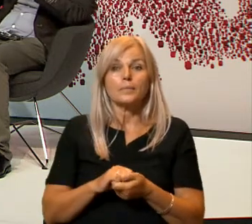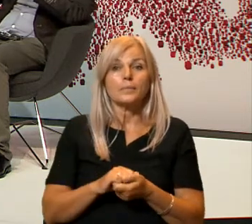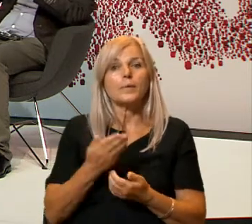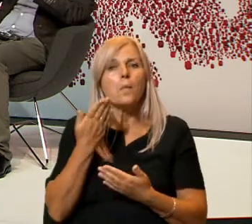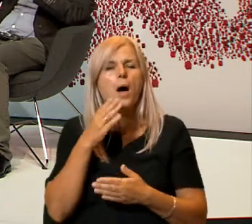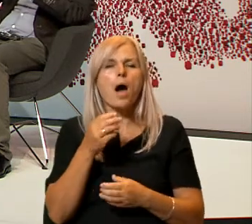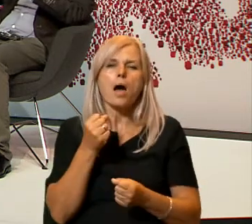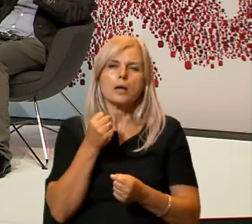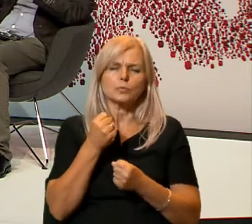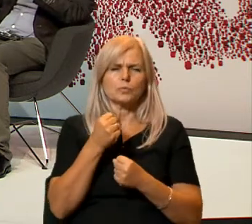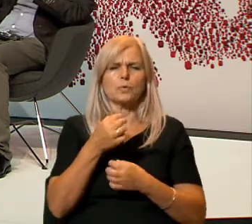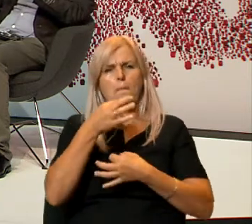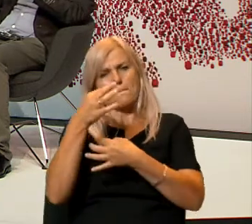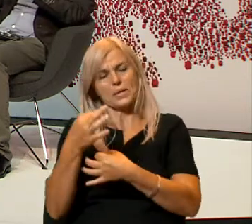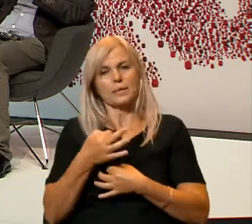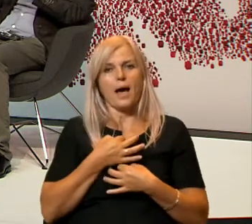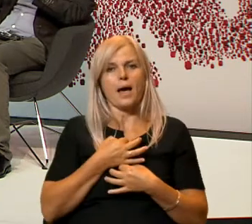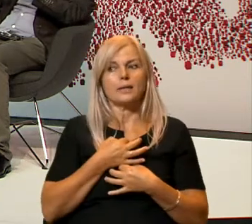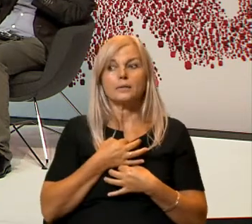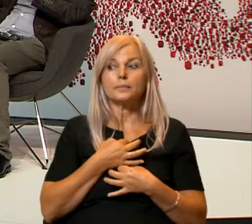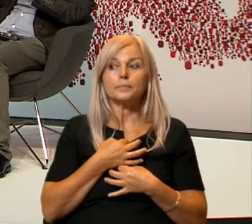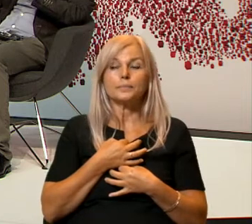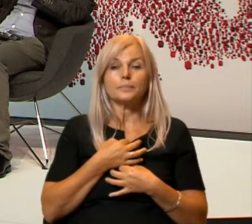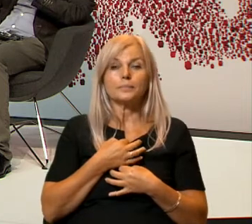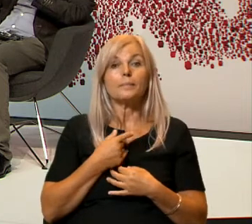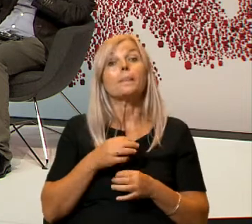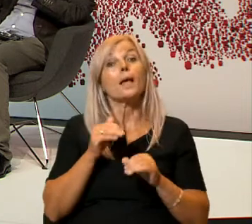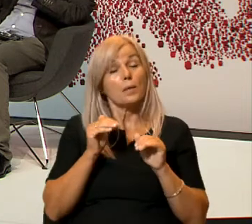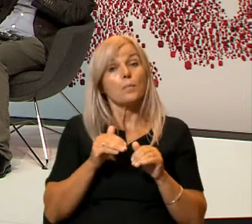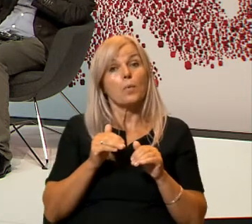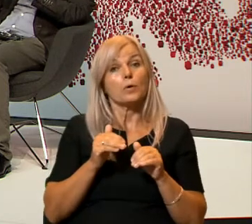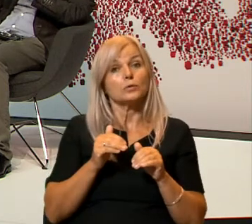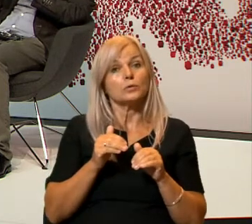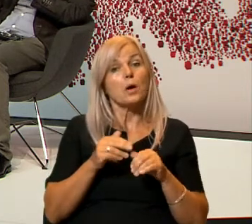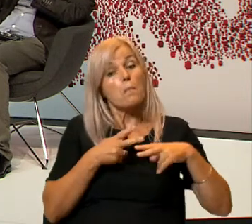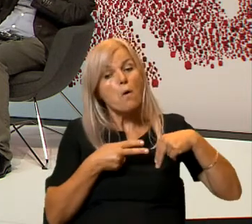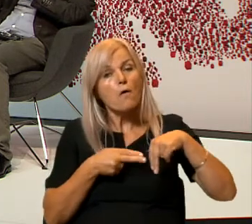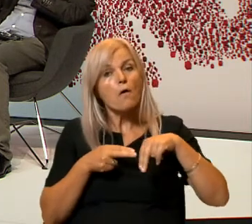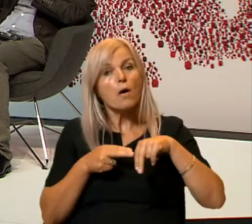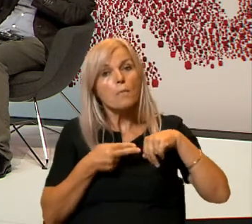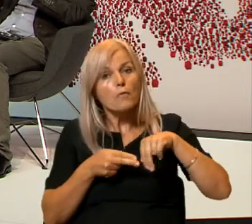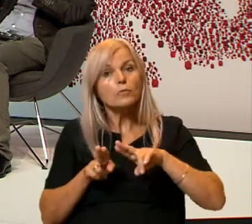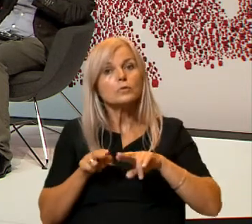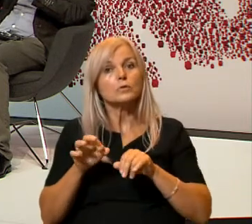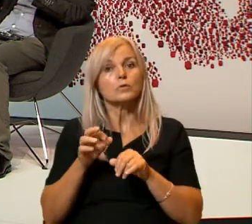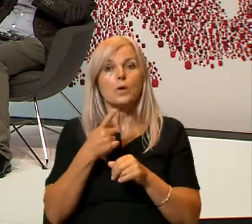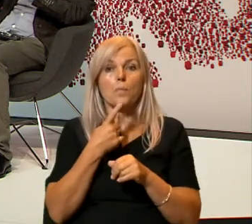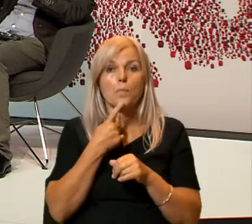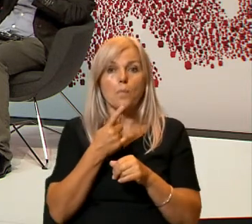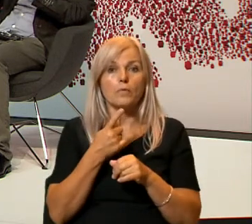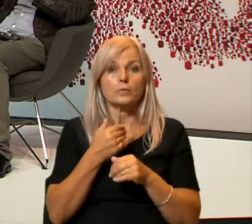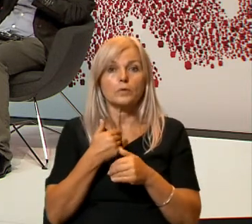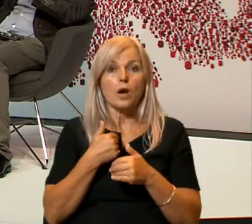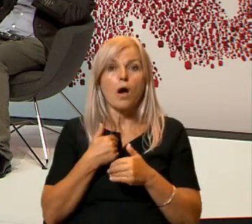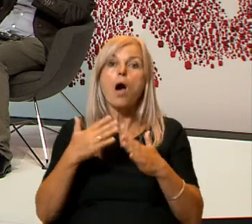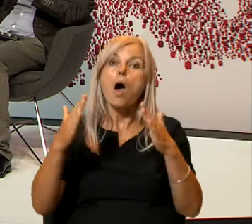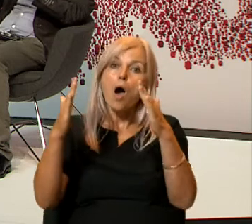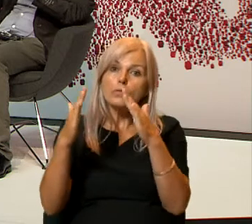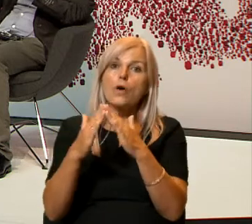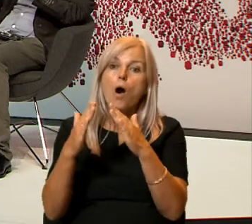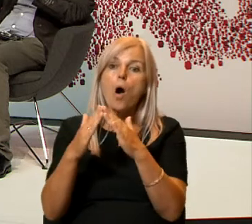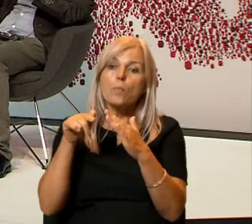To bardzo trudne pytanie. Być może należałoby wrócić do tego, co powiedziano o domu i wydaje